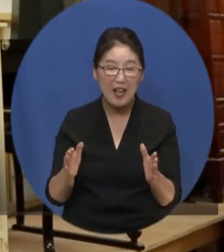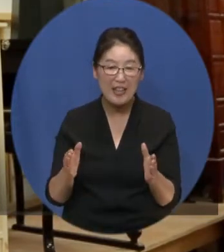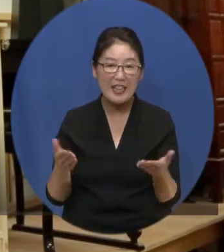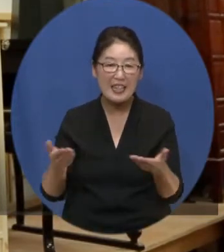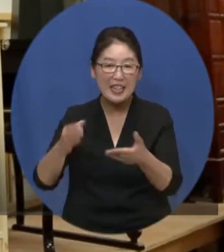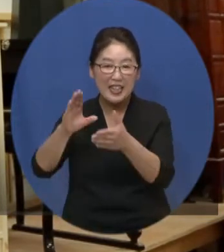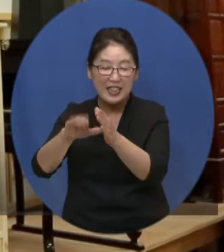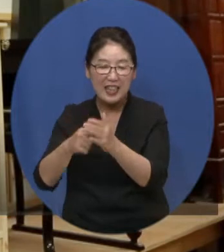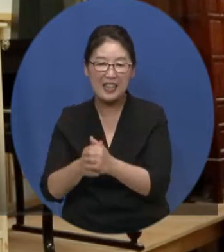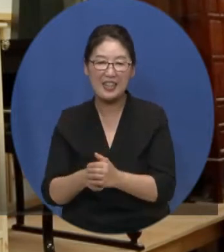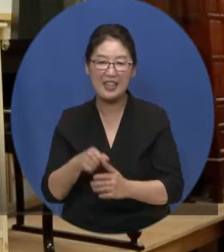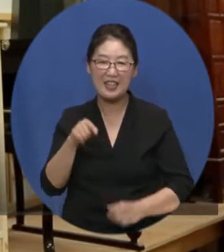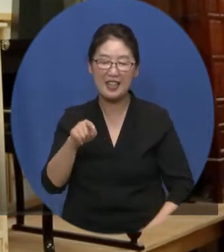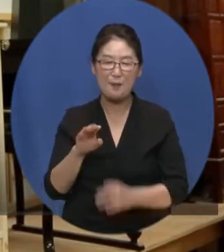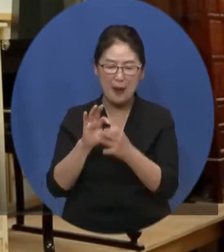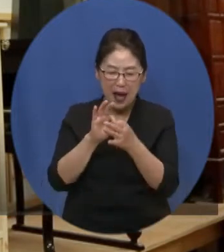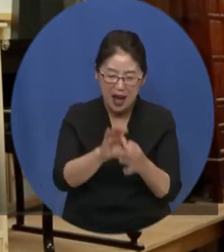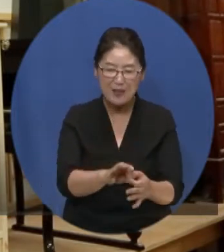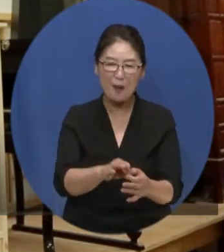그냥